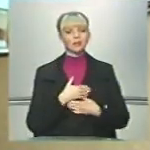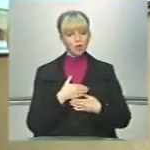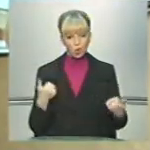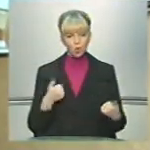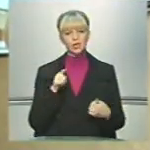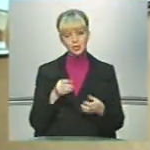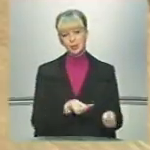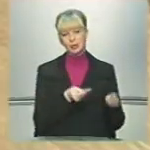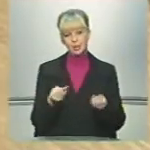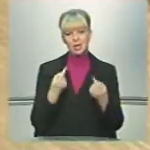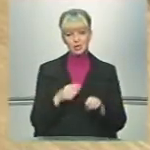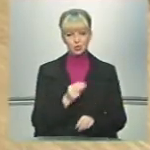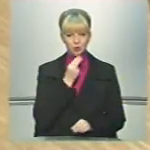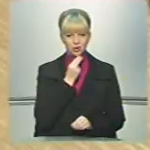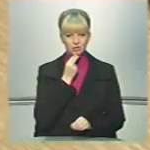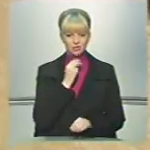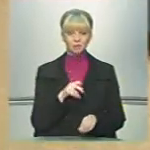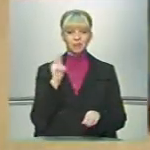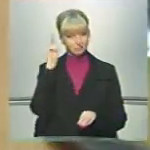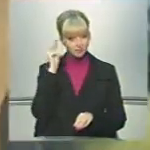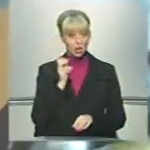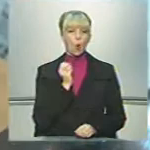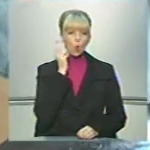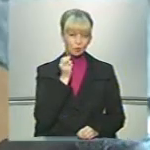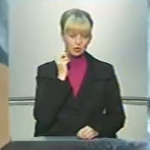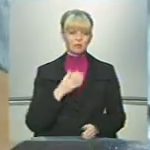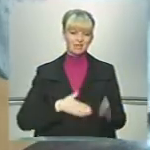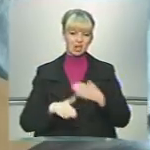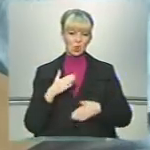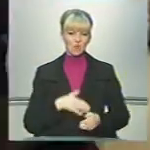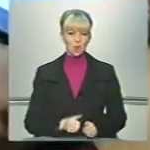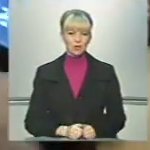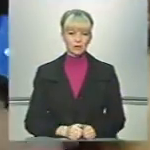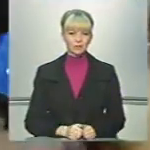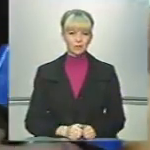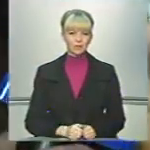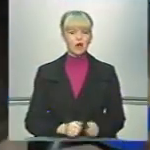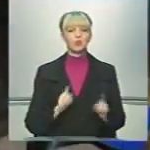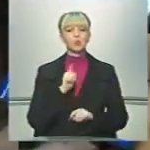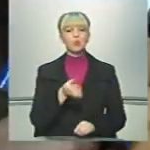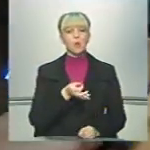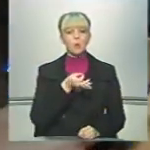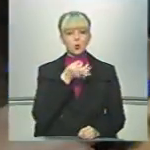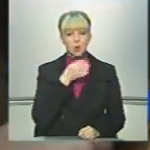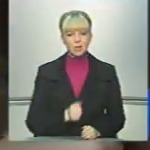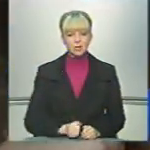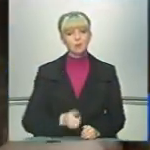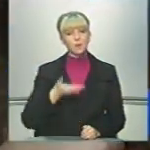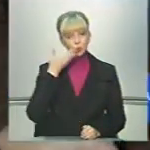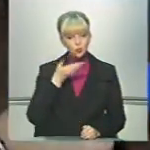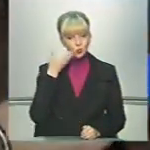то їй приносять іншу їжу. Школярі ж обідом задоволені. Що тобі подобається?